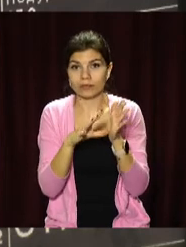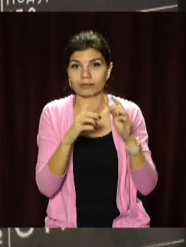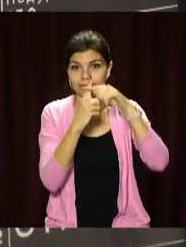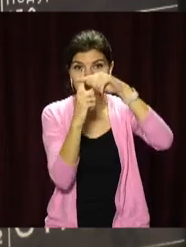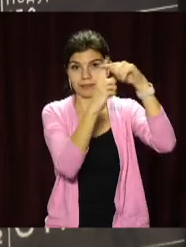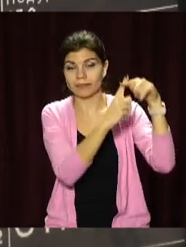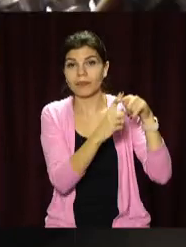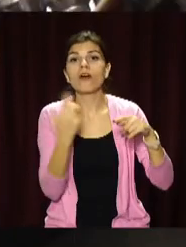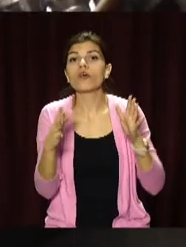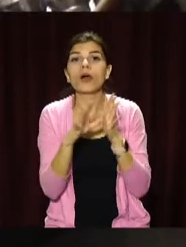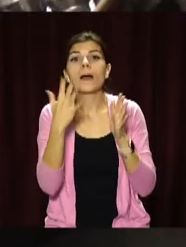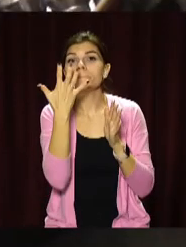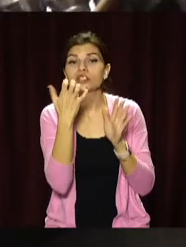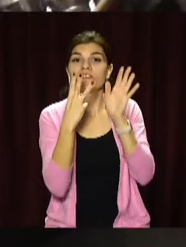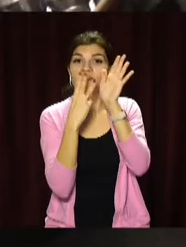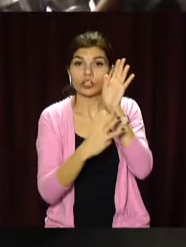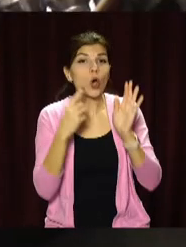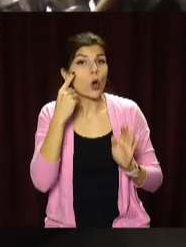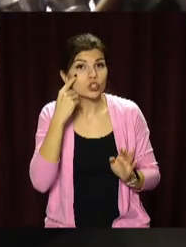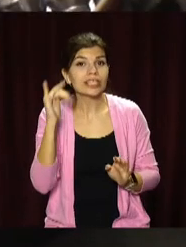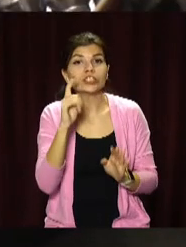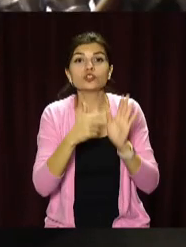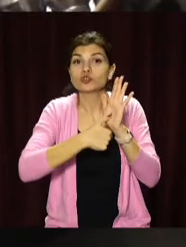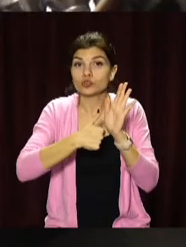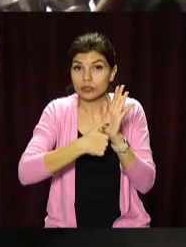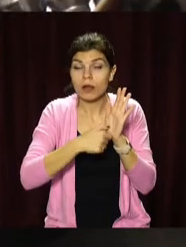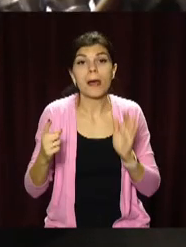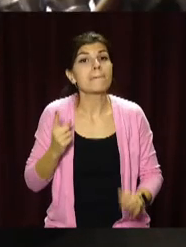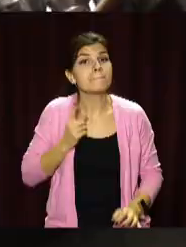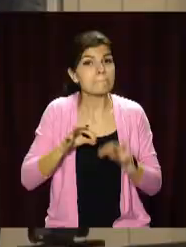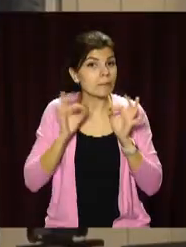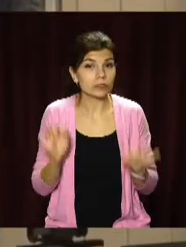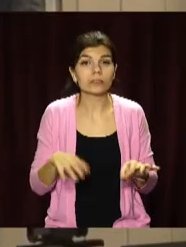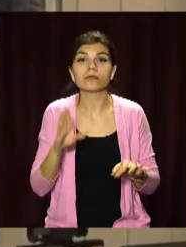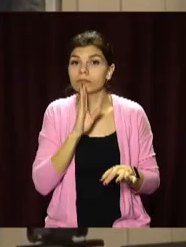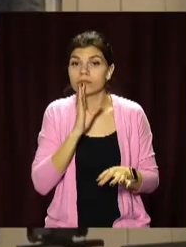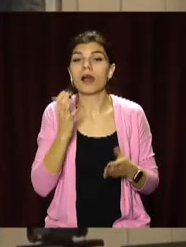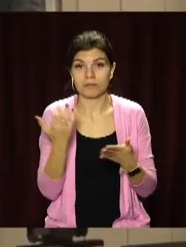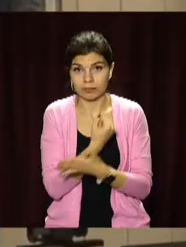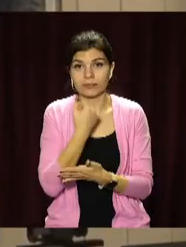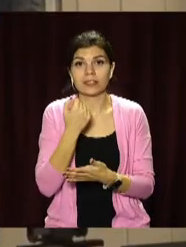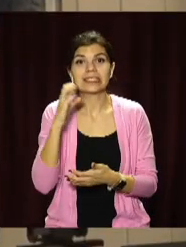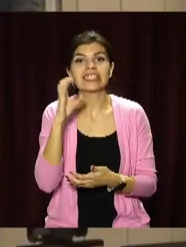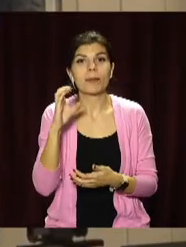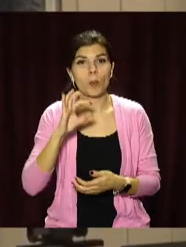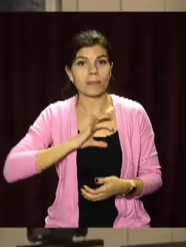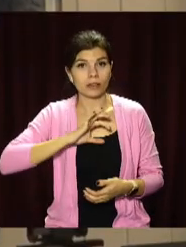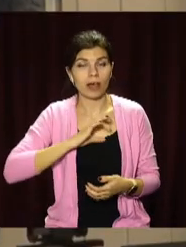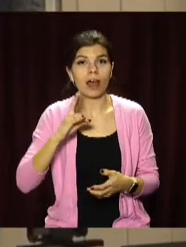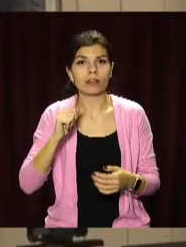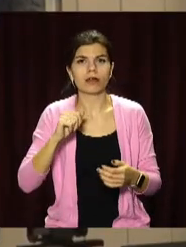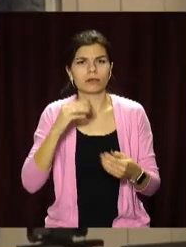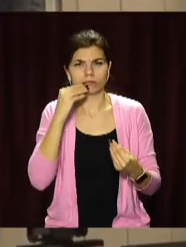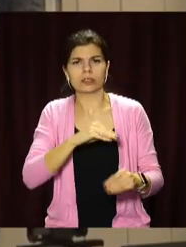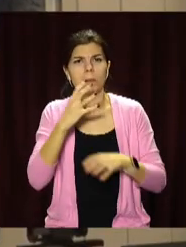Особистий рекорд Поліни – 580 очок із 600. Майстерність дозволила дівчині завоювати срібну медаль на